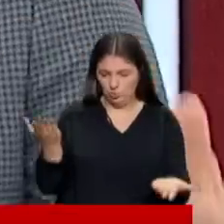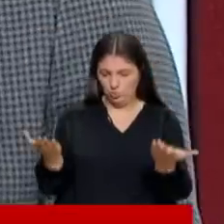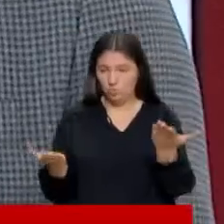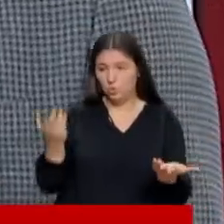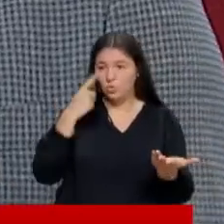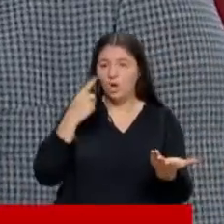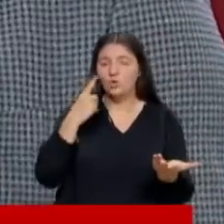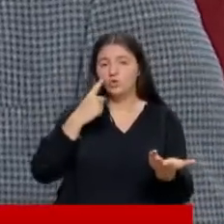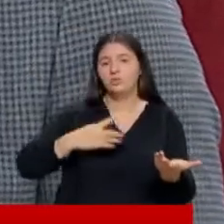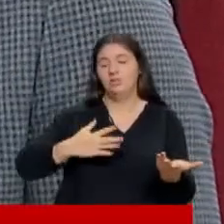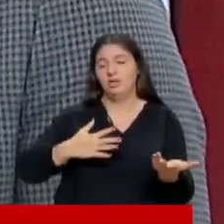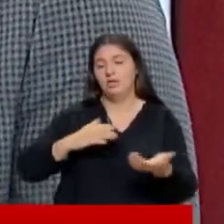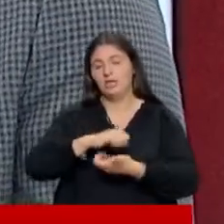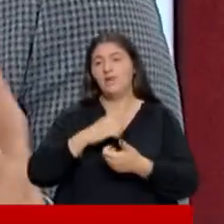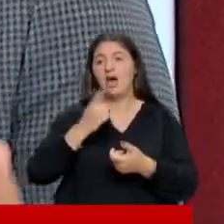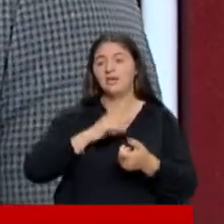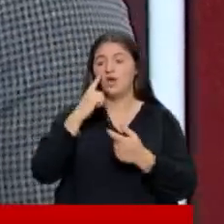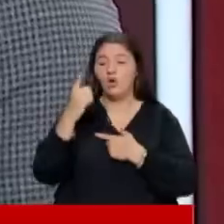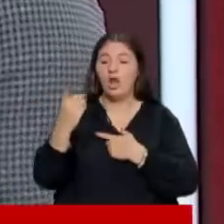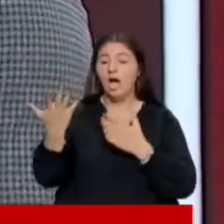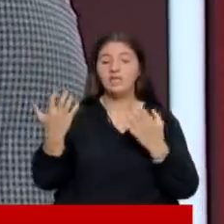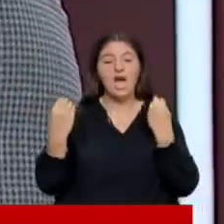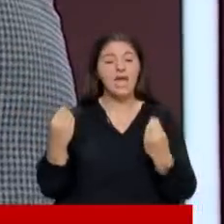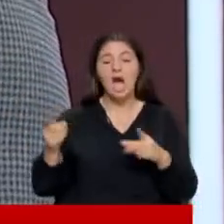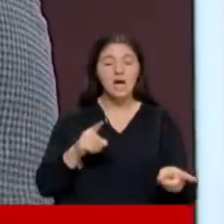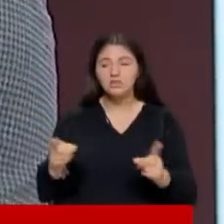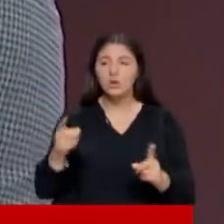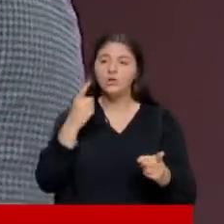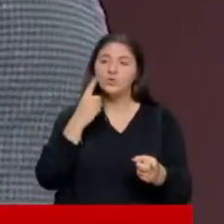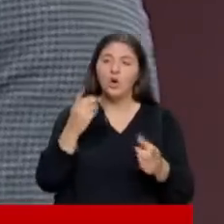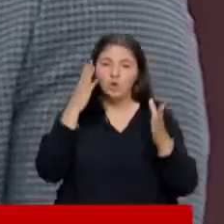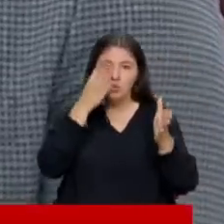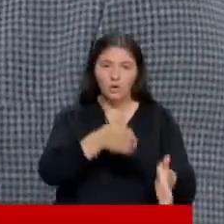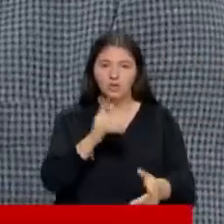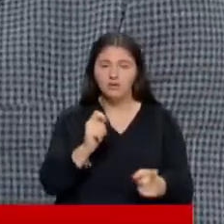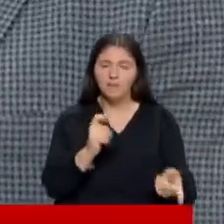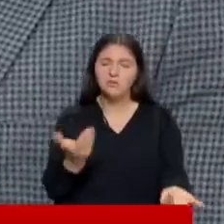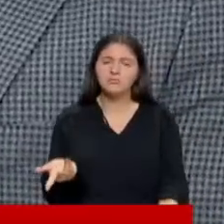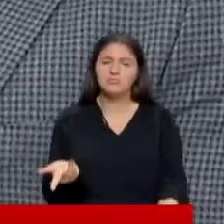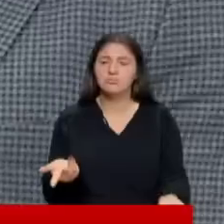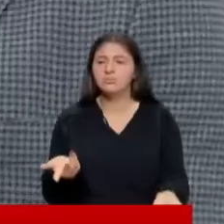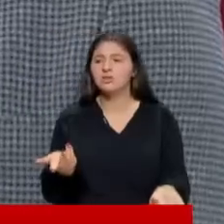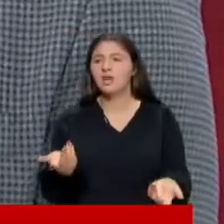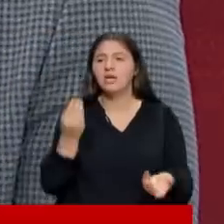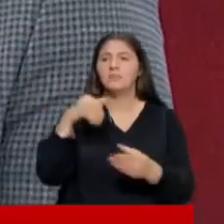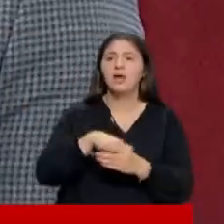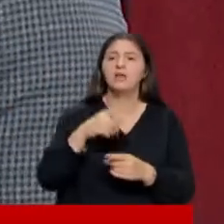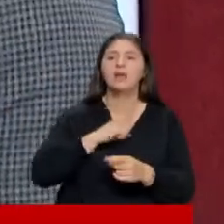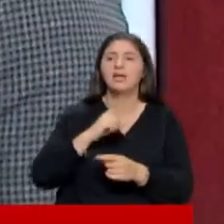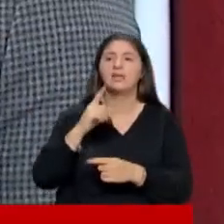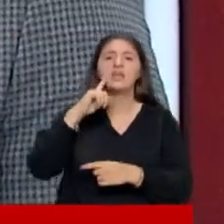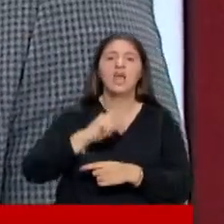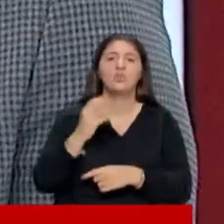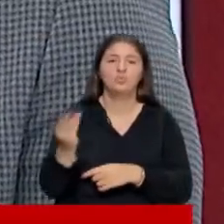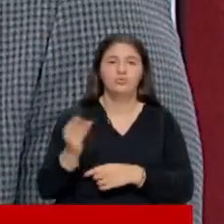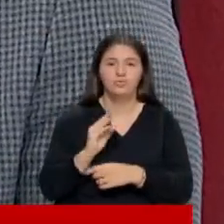Cumhur ittifakının adayına karşı hangisi daha iyiyse onda yoğunlaşır iyi Parti'nin adayı da